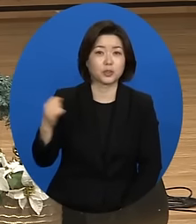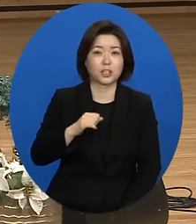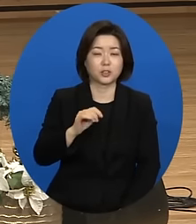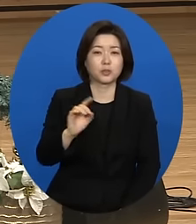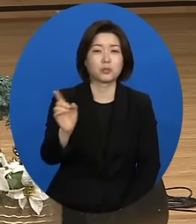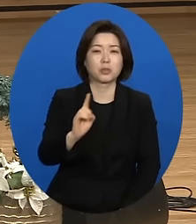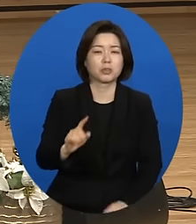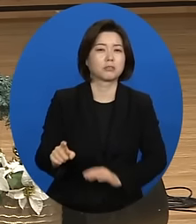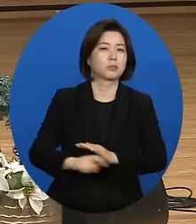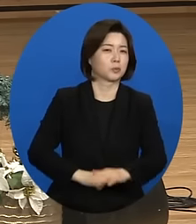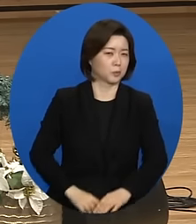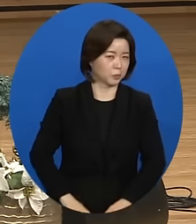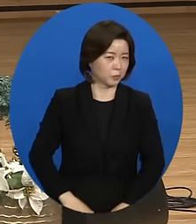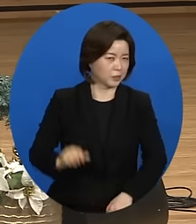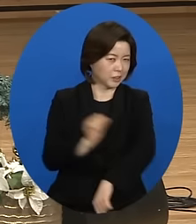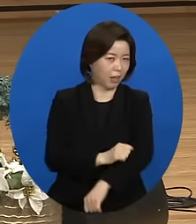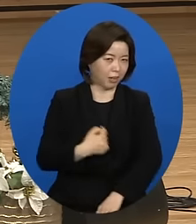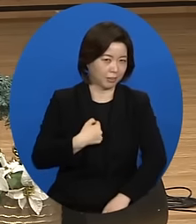도둑질입니다.